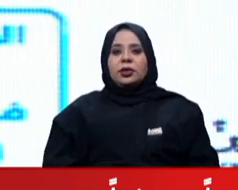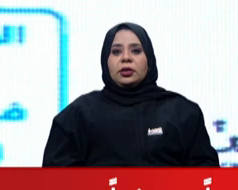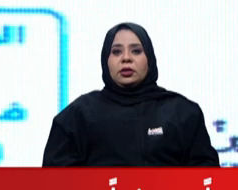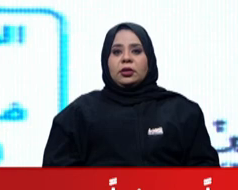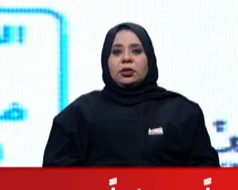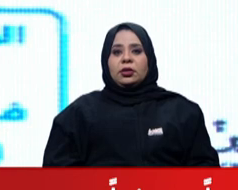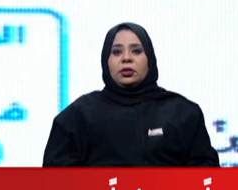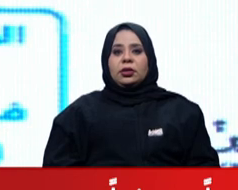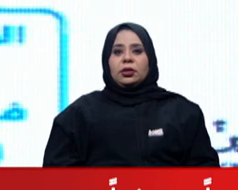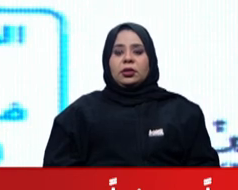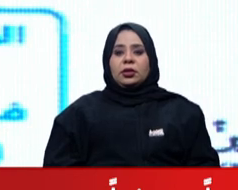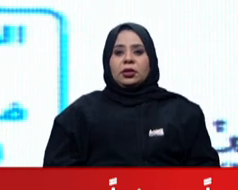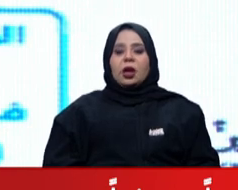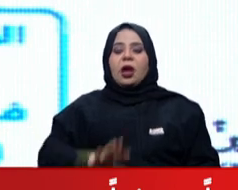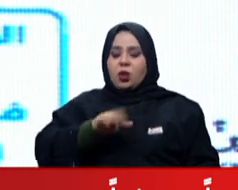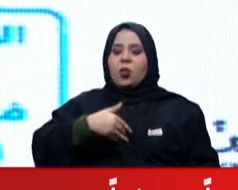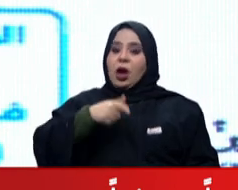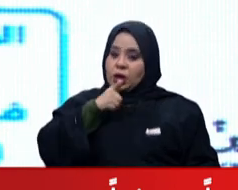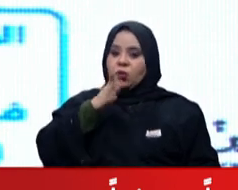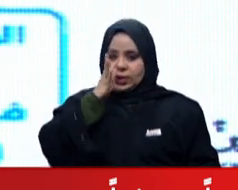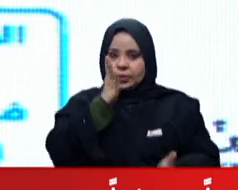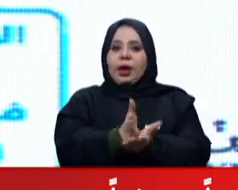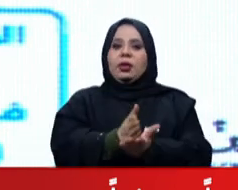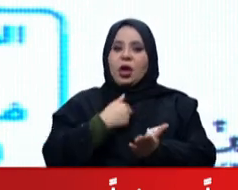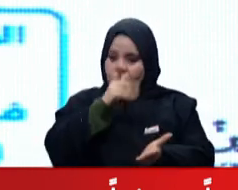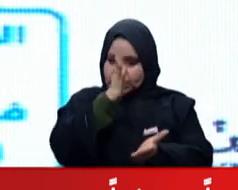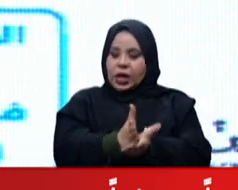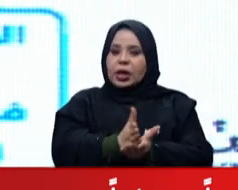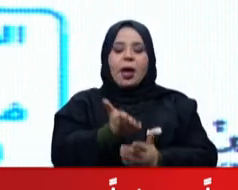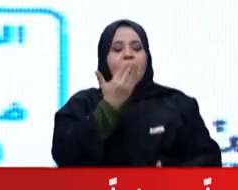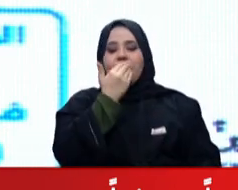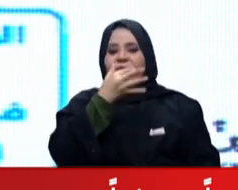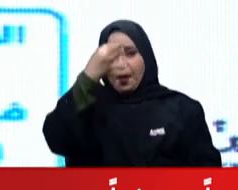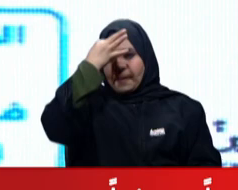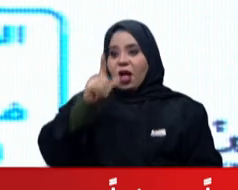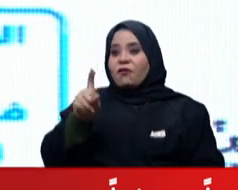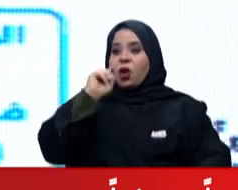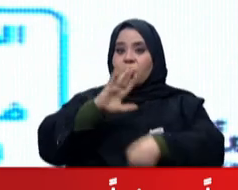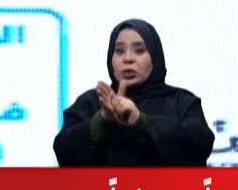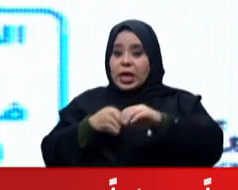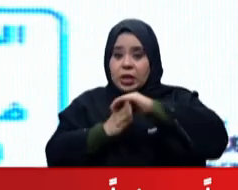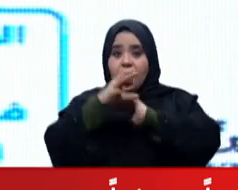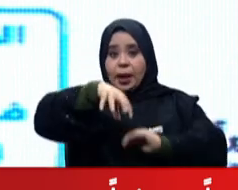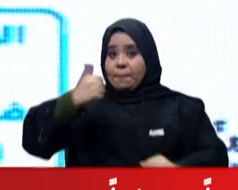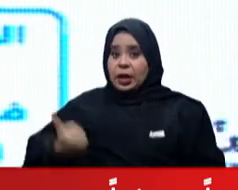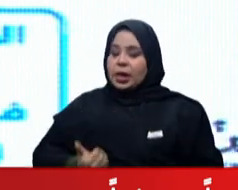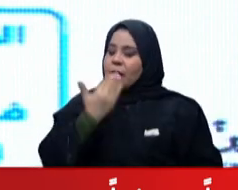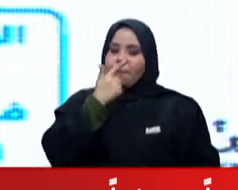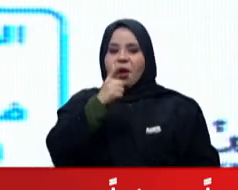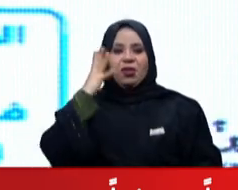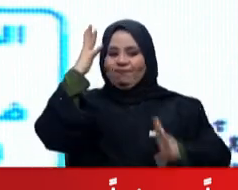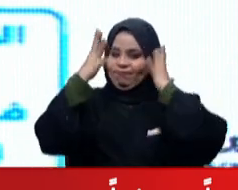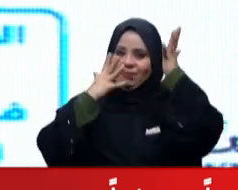علي، عندنا حالة صفر، ما توجد حالة داخل المجتمع البحريني. يعني بالإنجليزي يسمونها الكوميونيتي